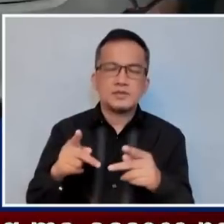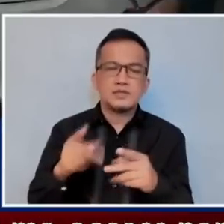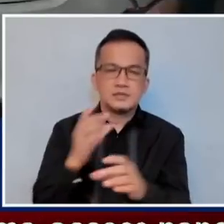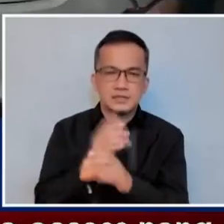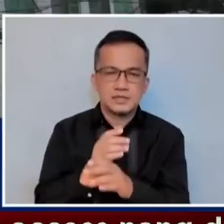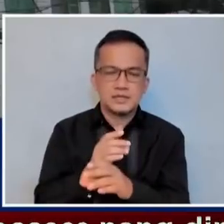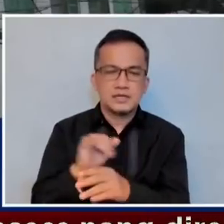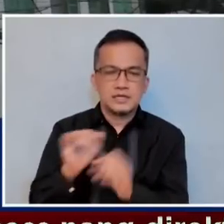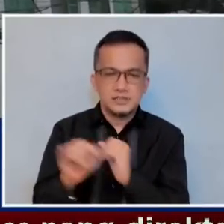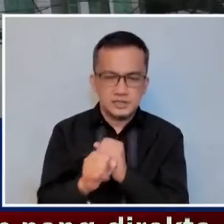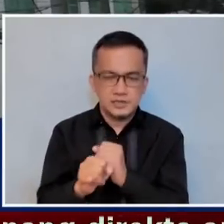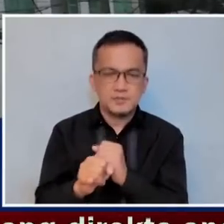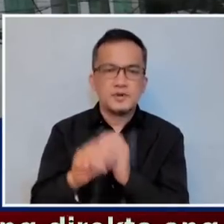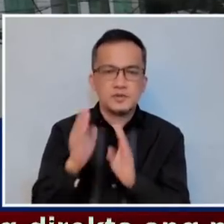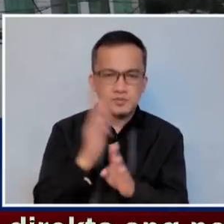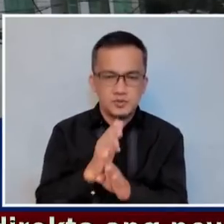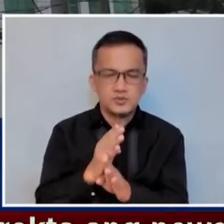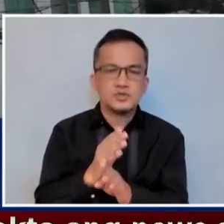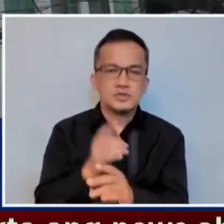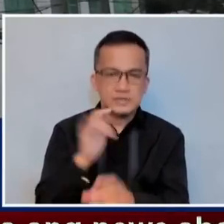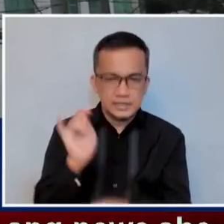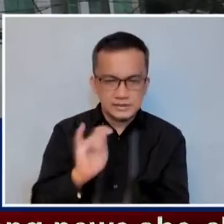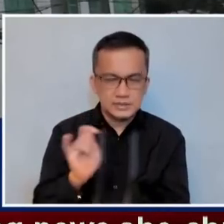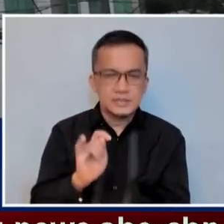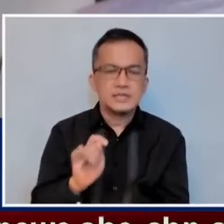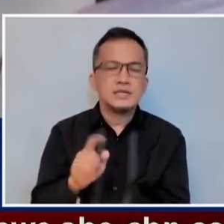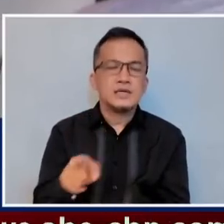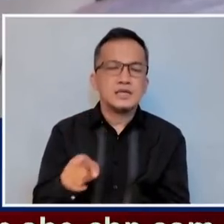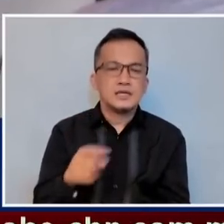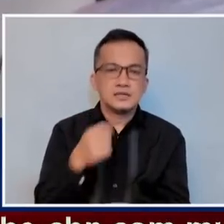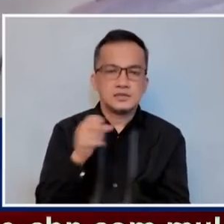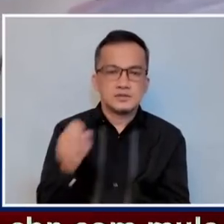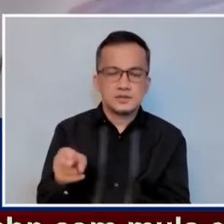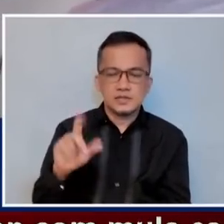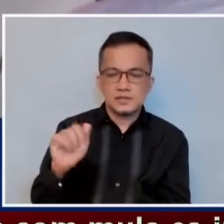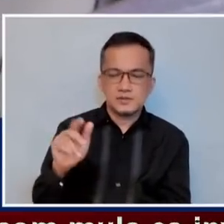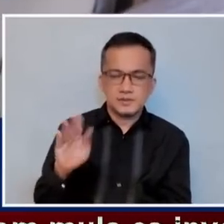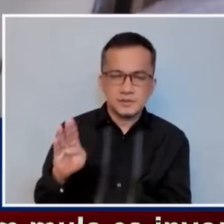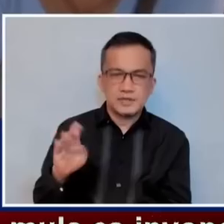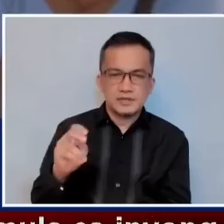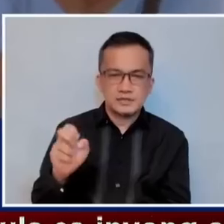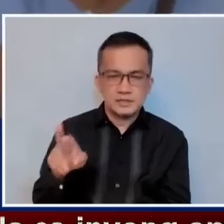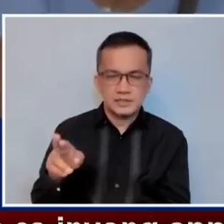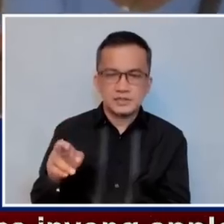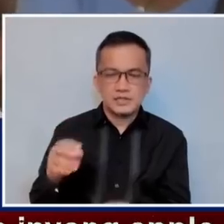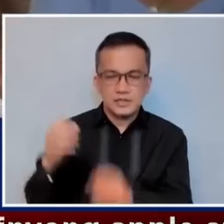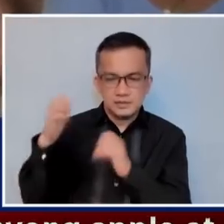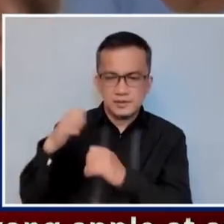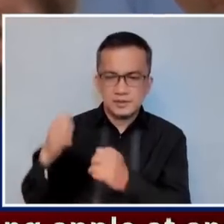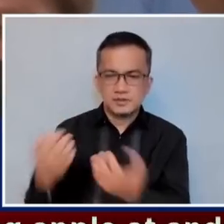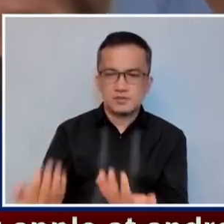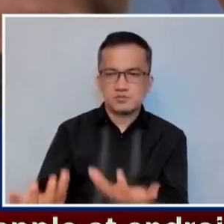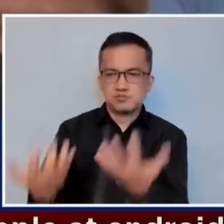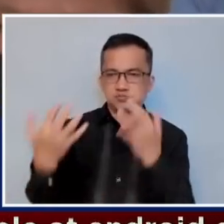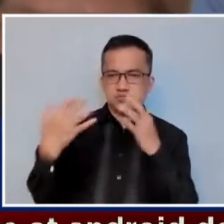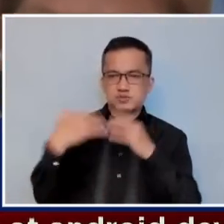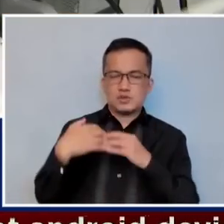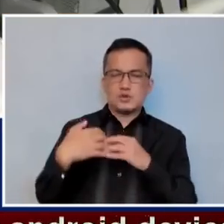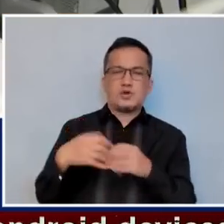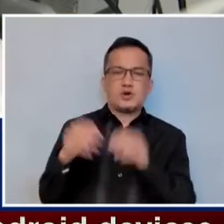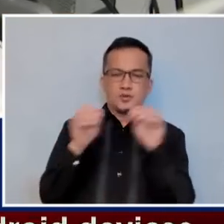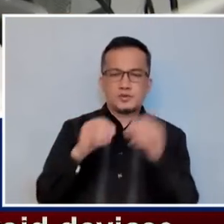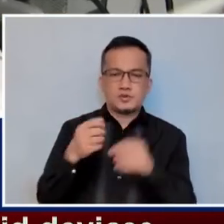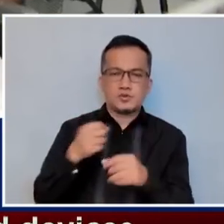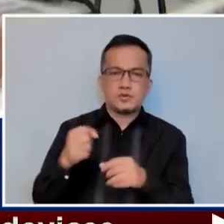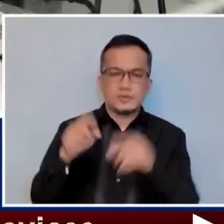at TNVS, inasahan na ng LTFRB-NCR ang pagdagsa ng mga operator na kukuha ng taripa. Ang